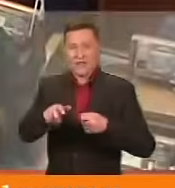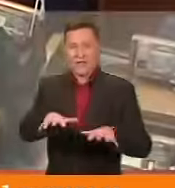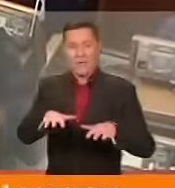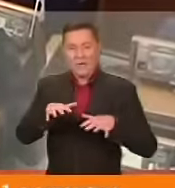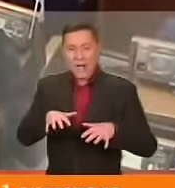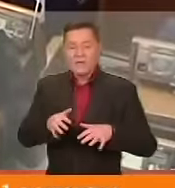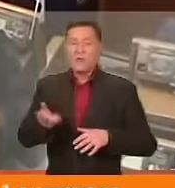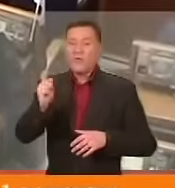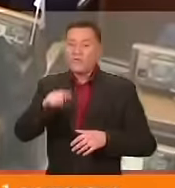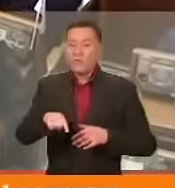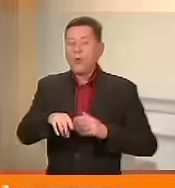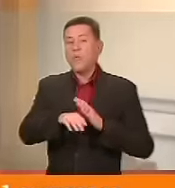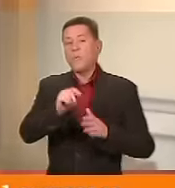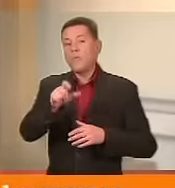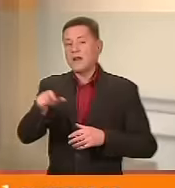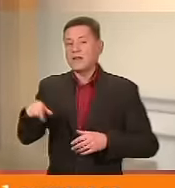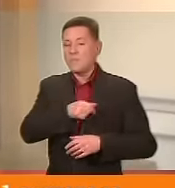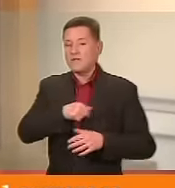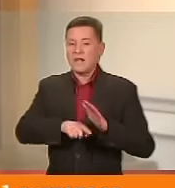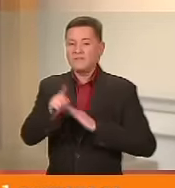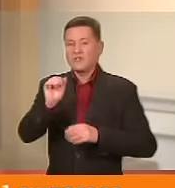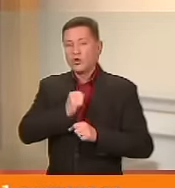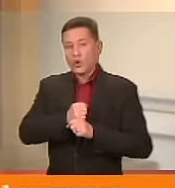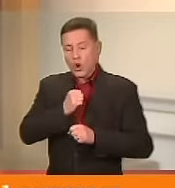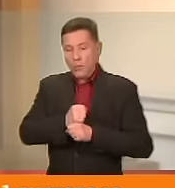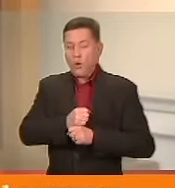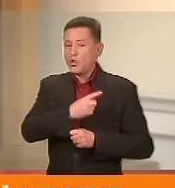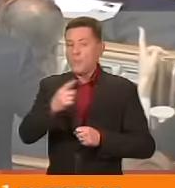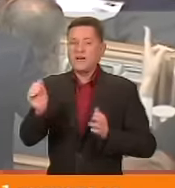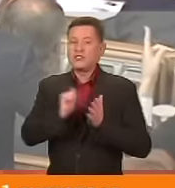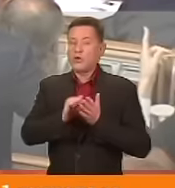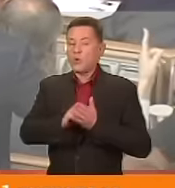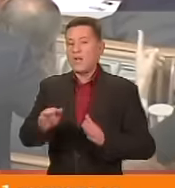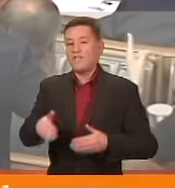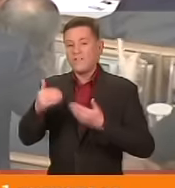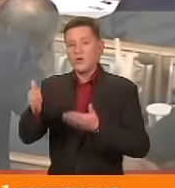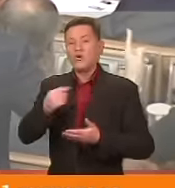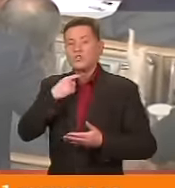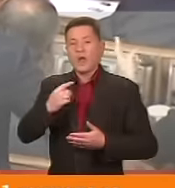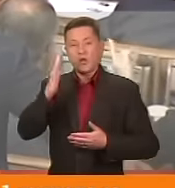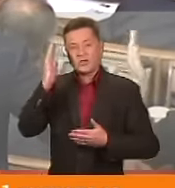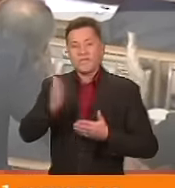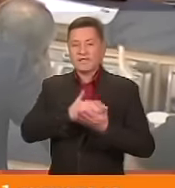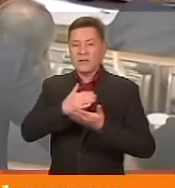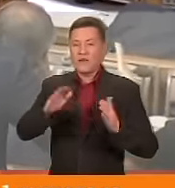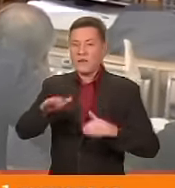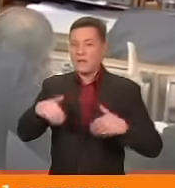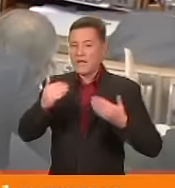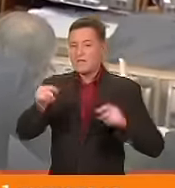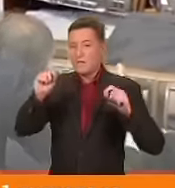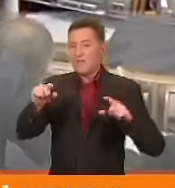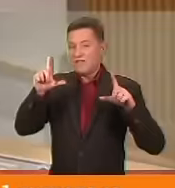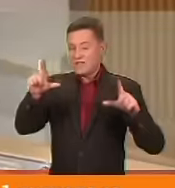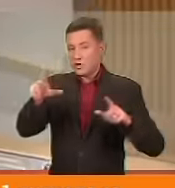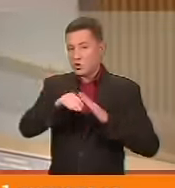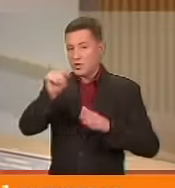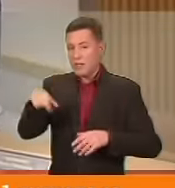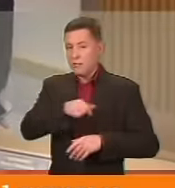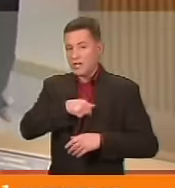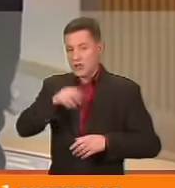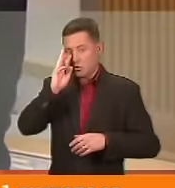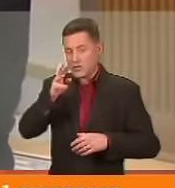Потім парламентарі стоять до роботи, і перший документ, який виносять на голосування, це скасування пропозиції підвищити депутатські зарплати